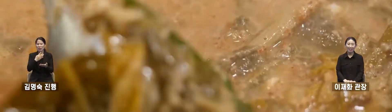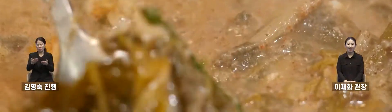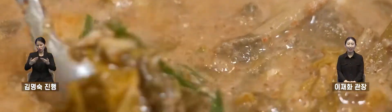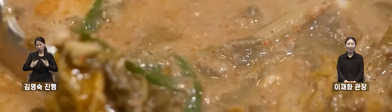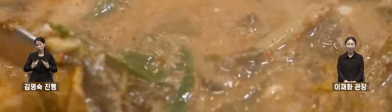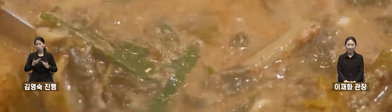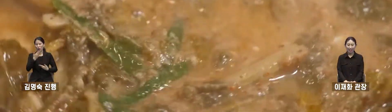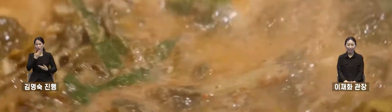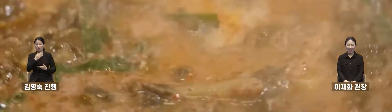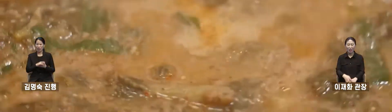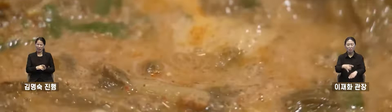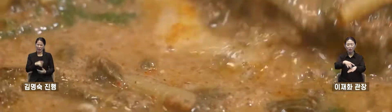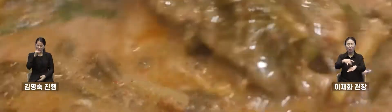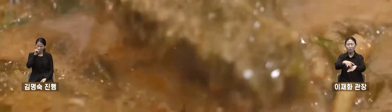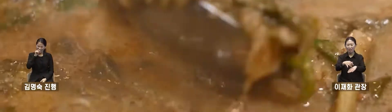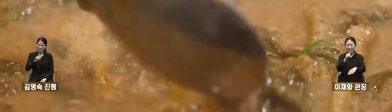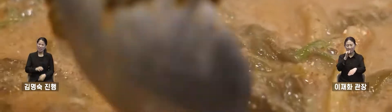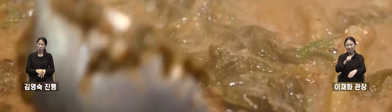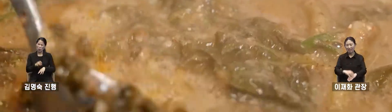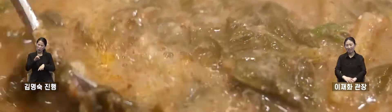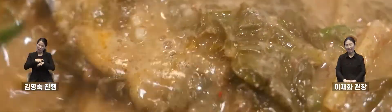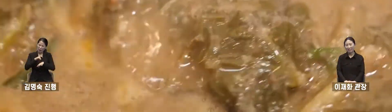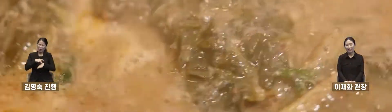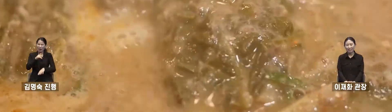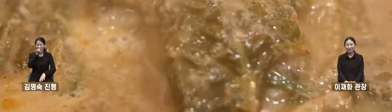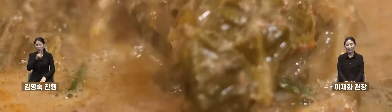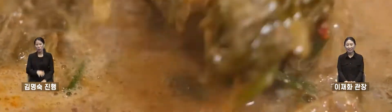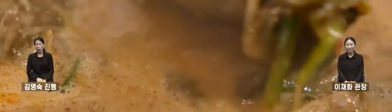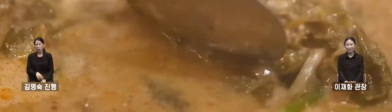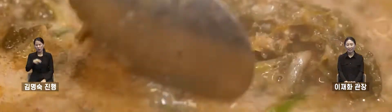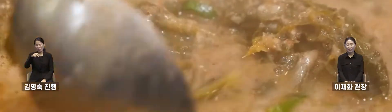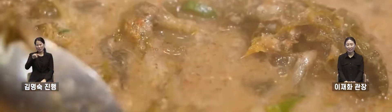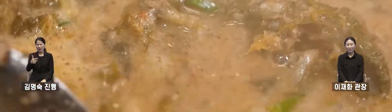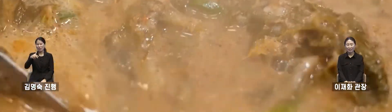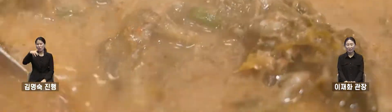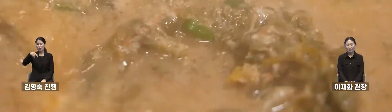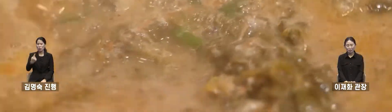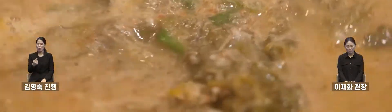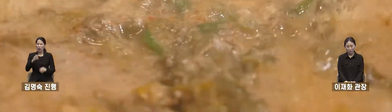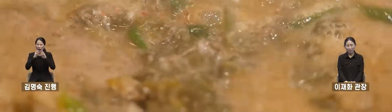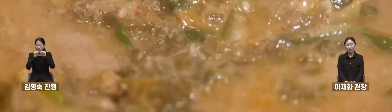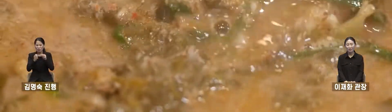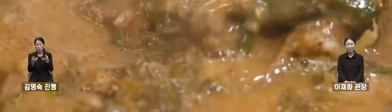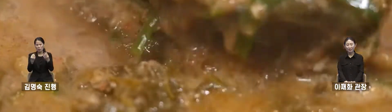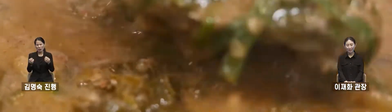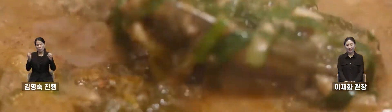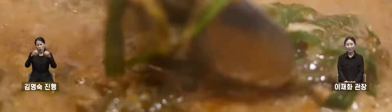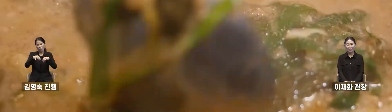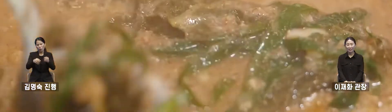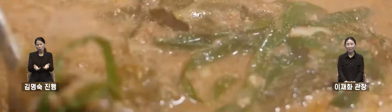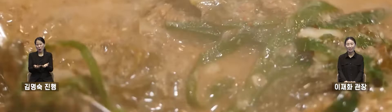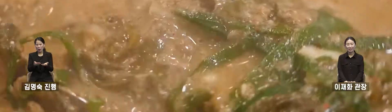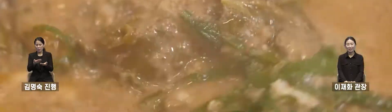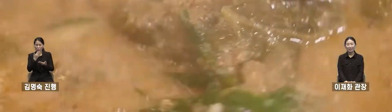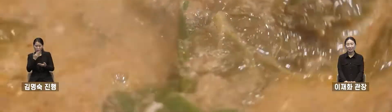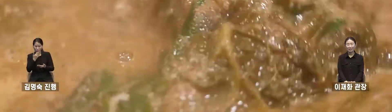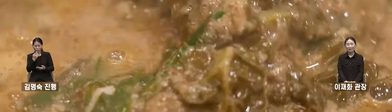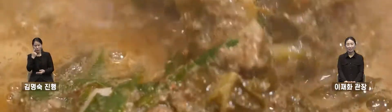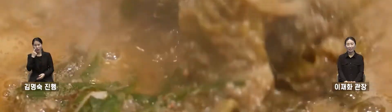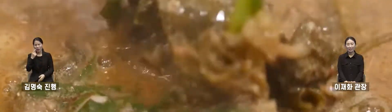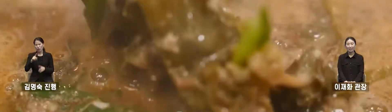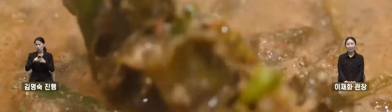해서 뼈가 있었죠. 네, 까슬까슬하고 예. 뭐 그리고 산초가루인가 막 그거 넣어서 저한테는